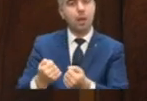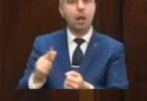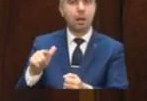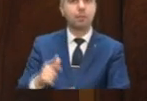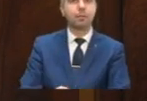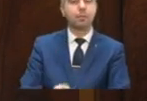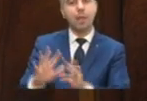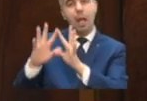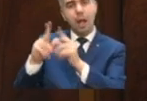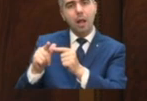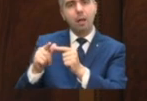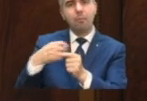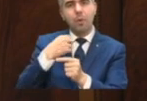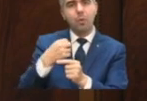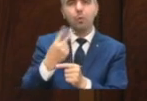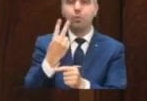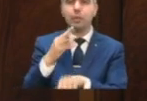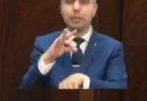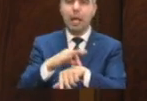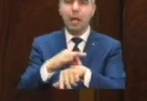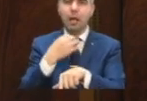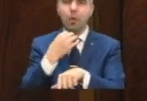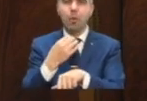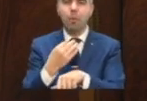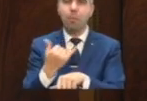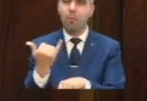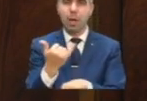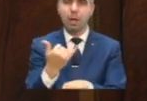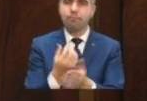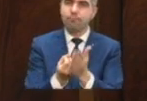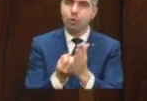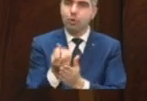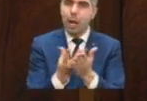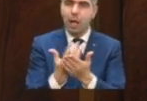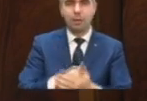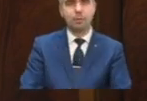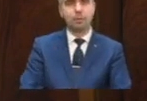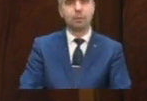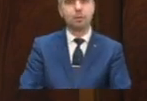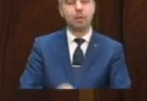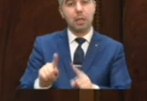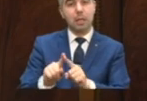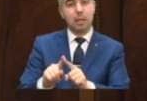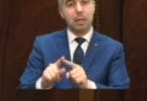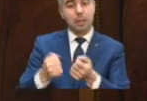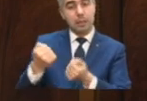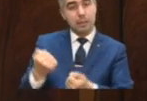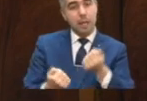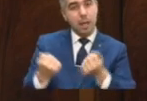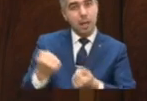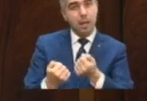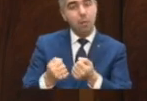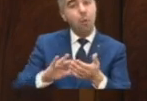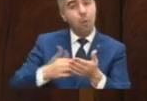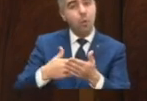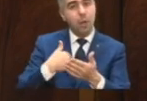وغنعطيكم أرقام، عطوني خاطركم جوج دقائق الله يخليكم، لأن هادشي مهم جدا. قطاع السيارات، وكنتحمل المسؤولية ديال هادشي اللي